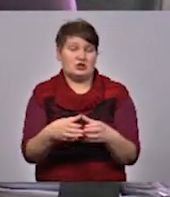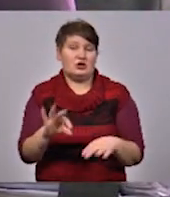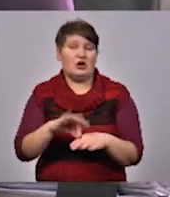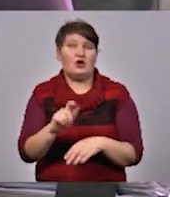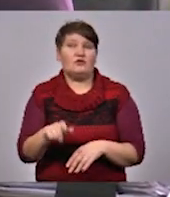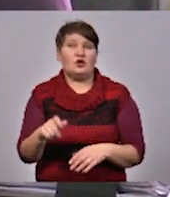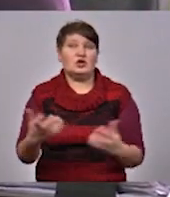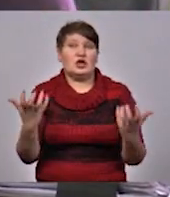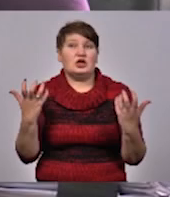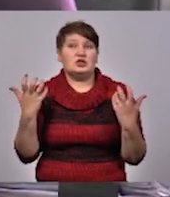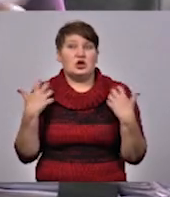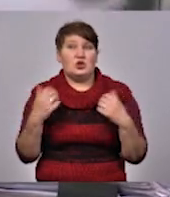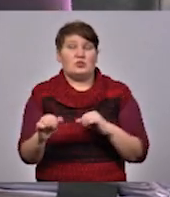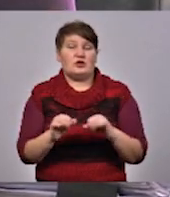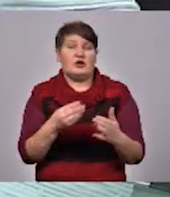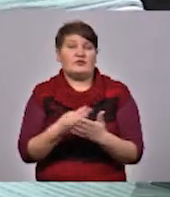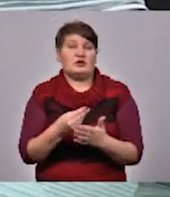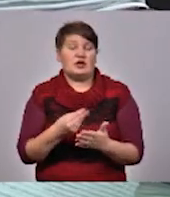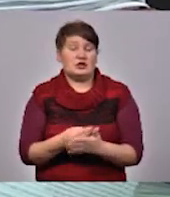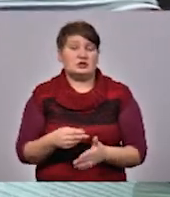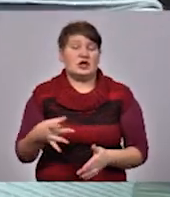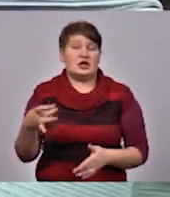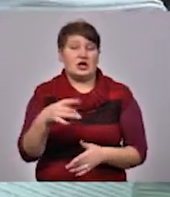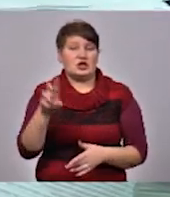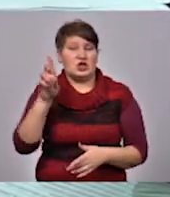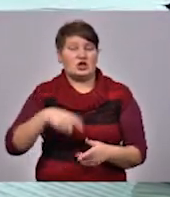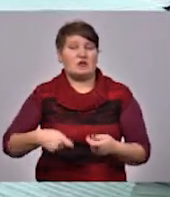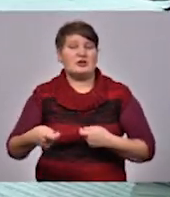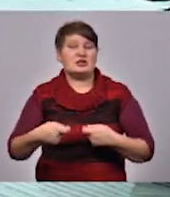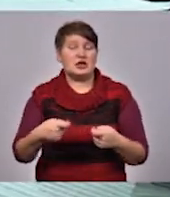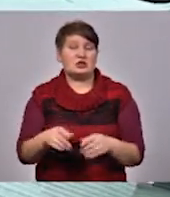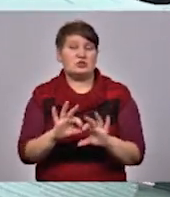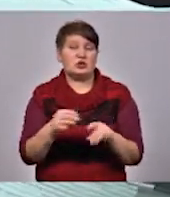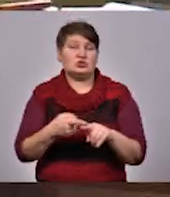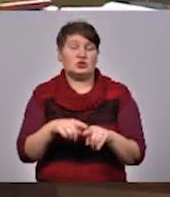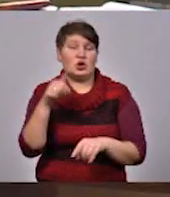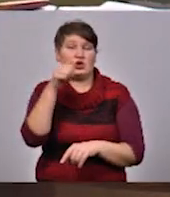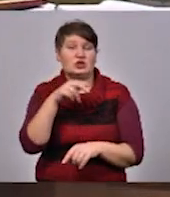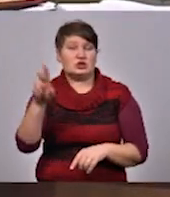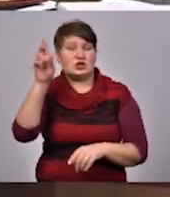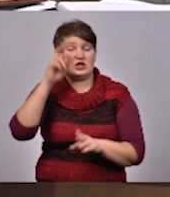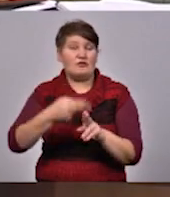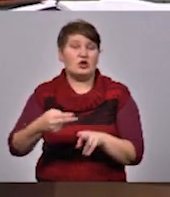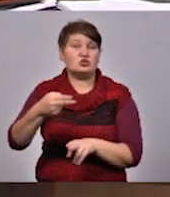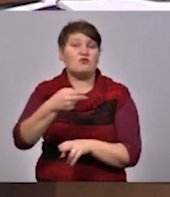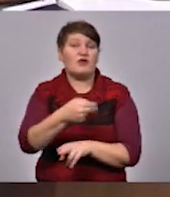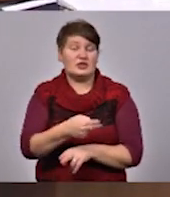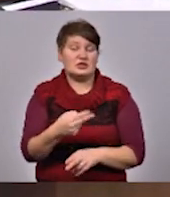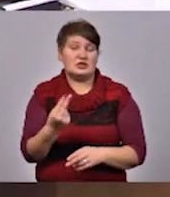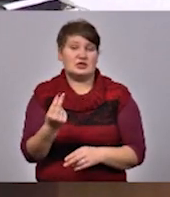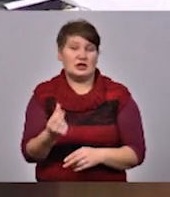управління фінансів Надвірнянської райдержадміністрації Леся Свідрак розповідає, що цьогоріч державна субвенція на відшкодування вартості інсуліна